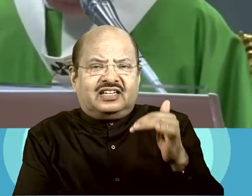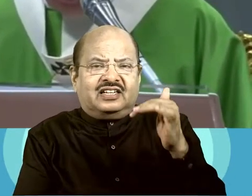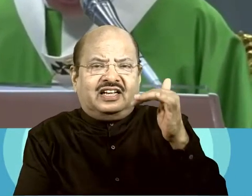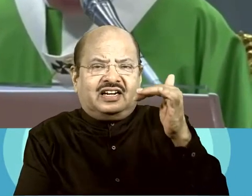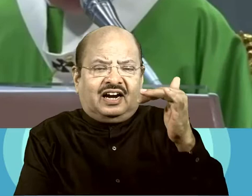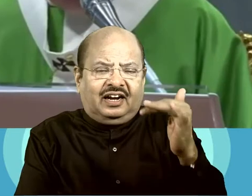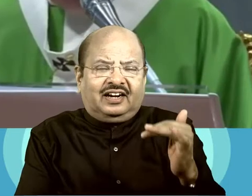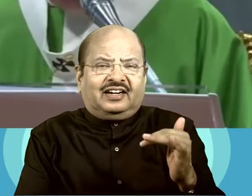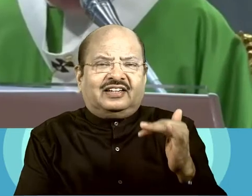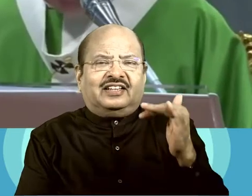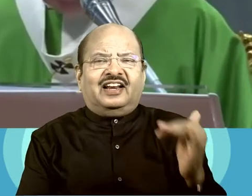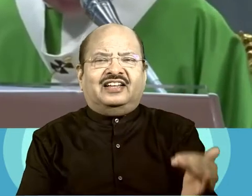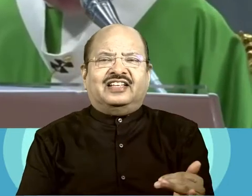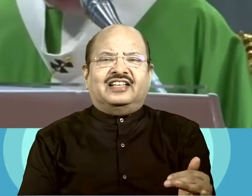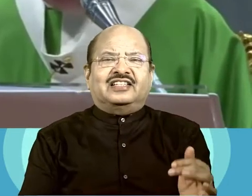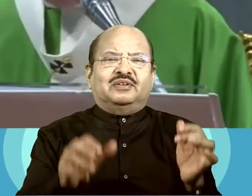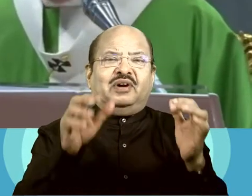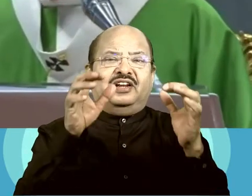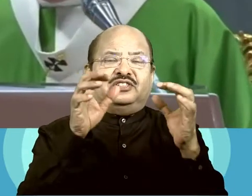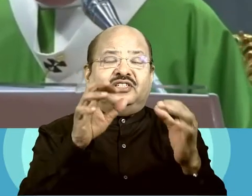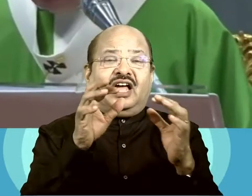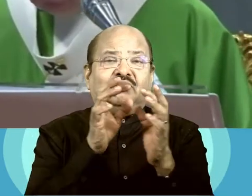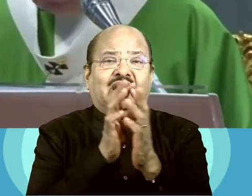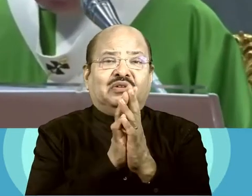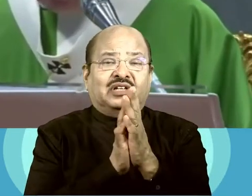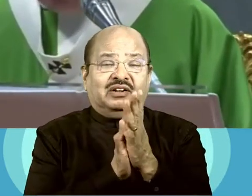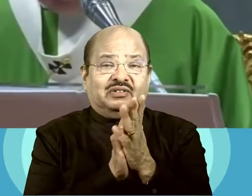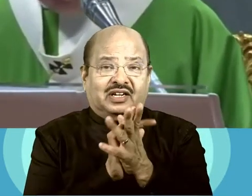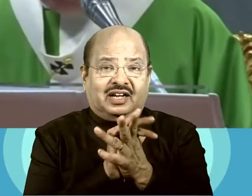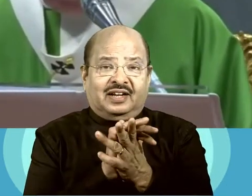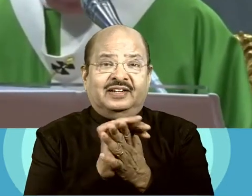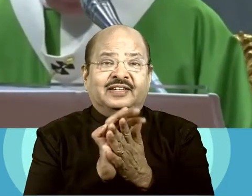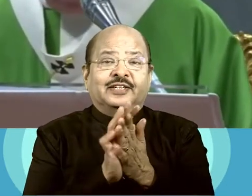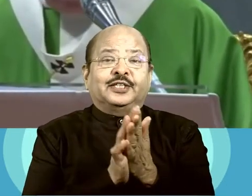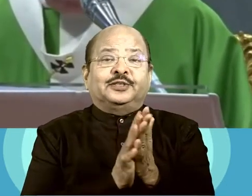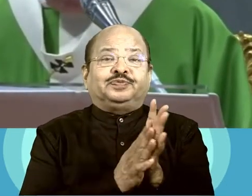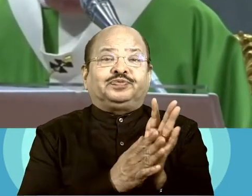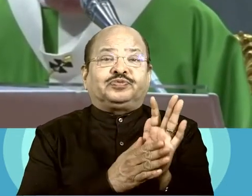അതനുസരിച്ച് ഈ കാലഘട്ടത്തിനനുസരിച്ച് പരിശുദ്ധാത്മാവ് നൽകുന്ന